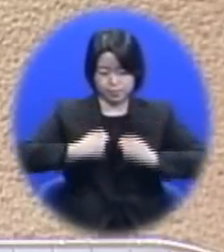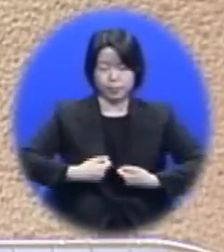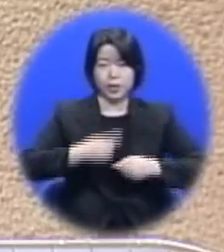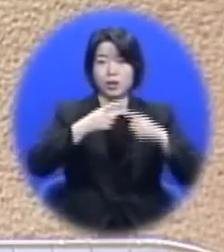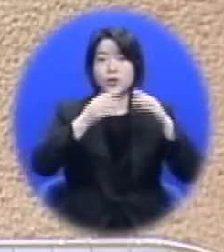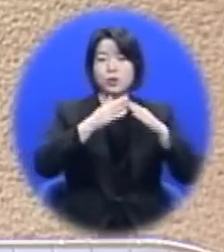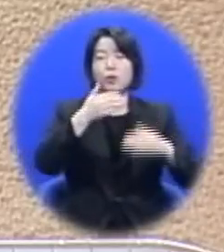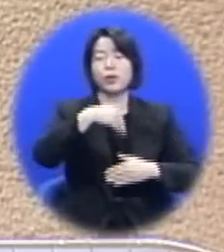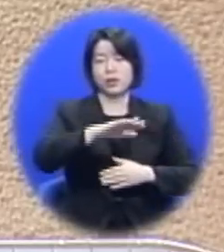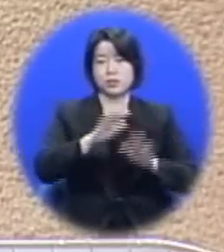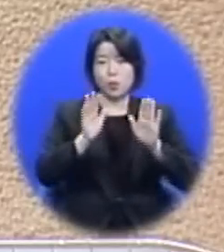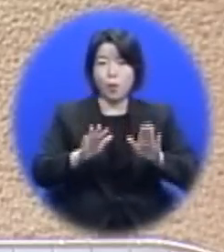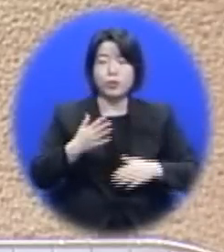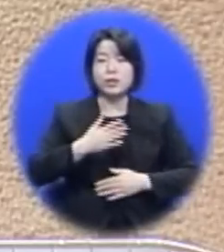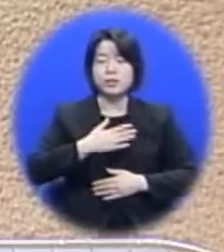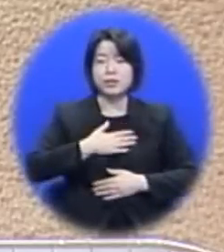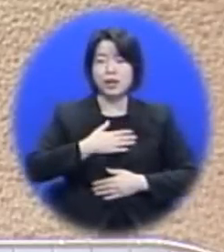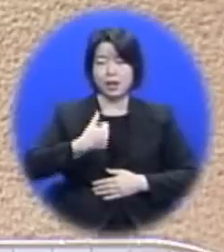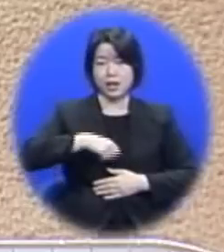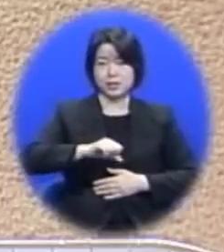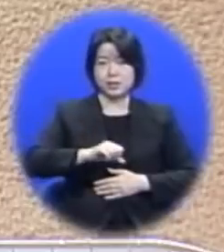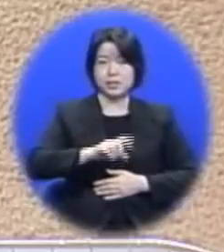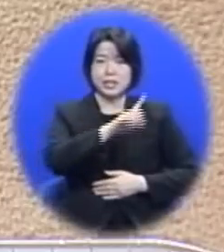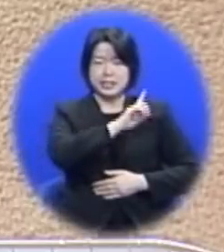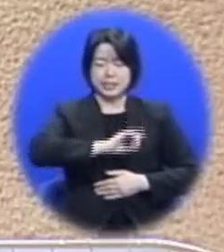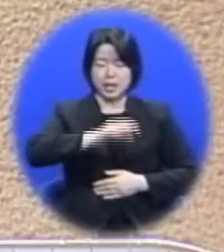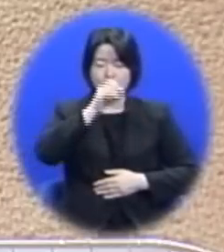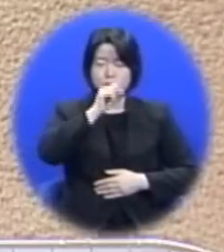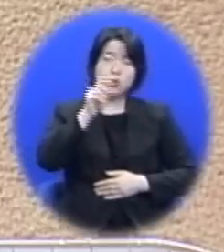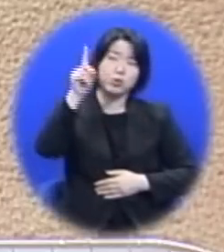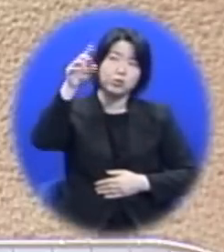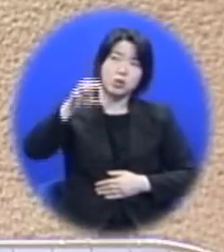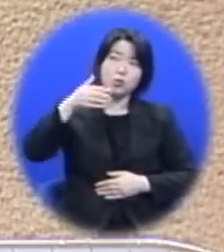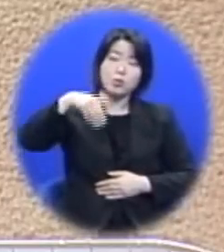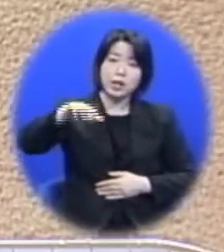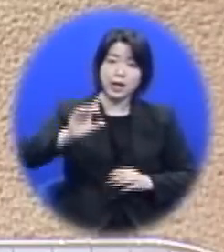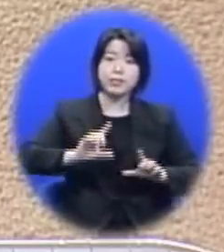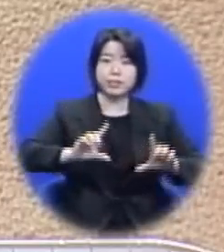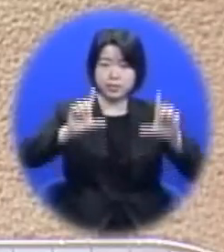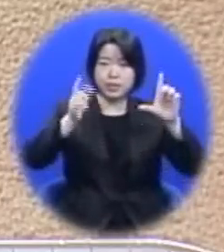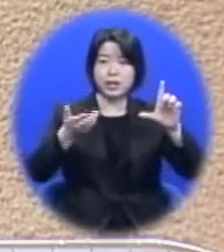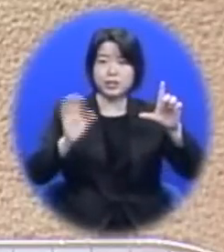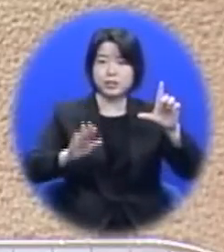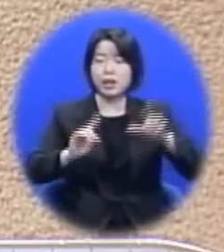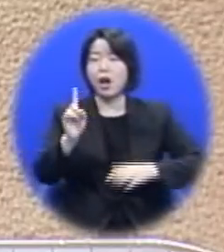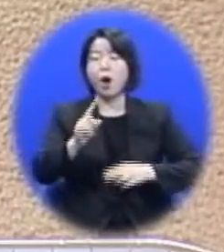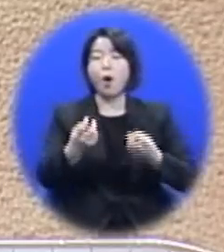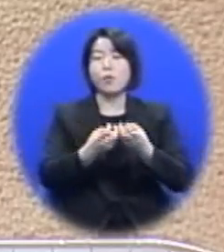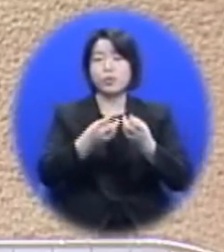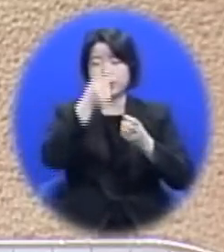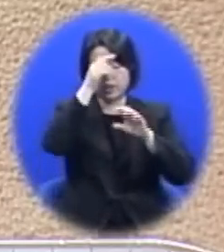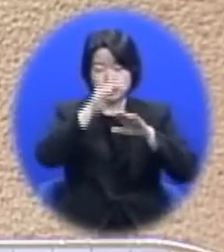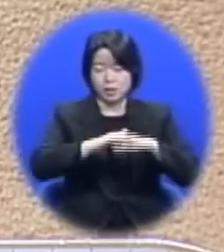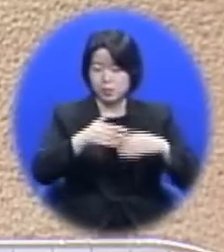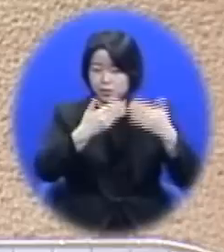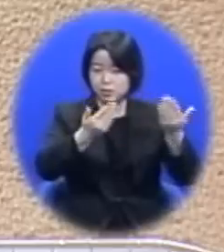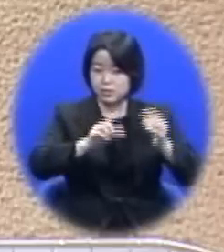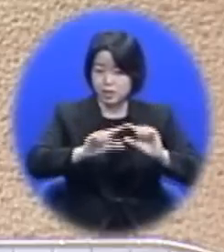아들이 그 가장 좋은 천국에 들어간 날인데 내가 어떻게 예배를 안 드릴 수